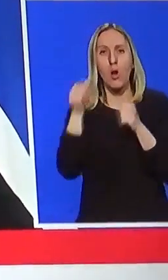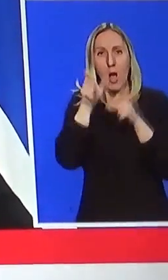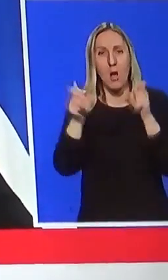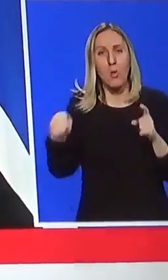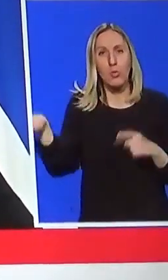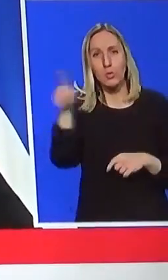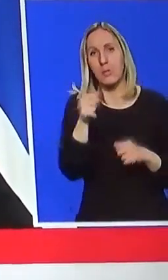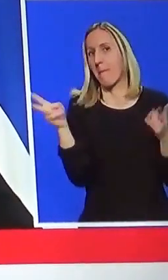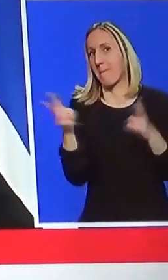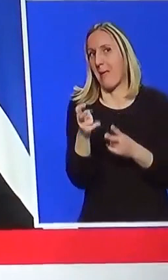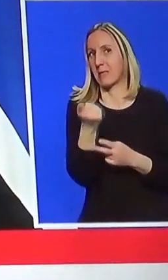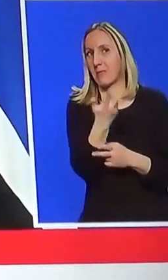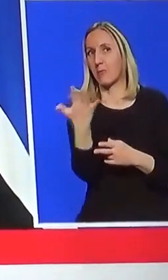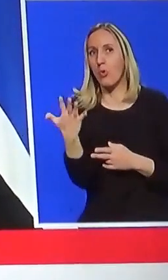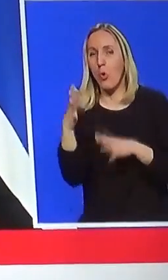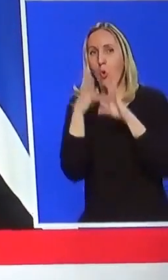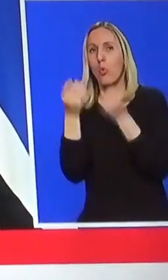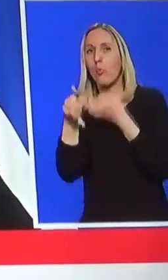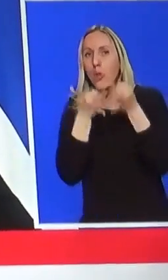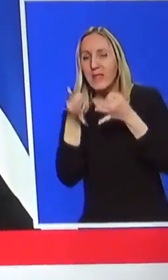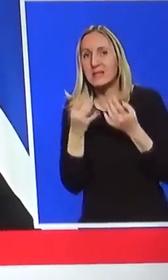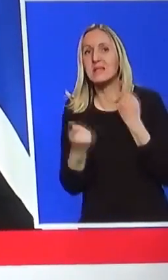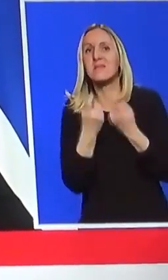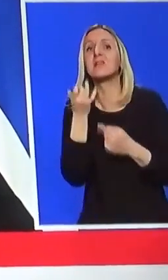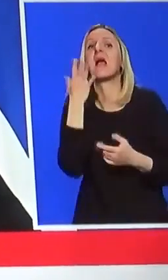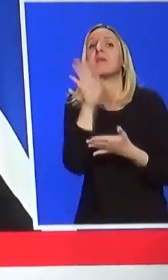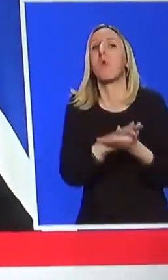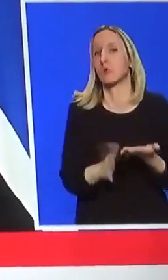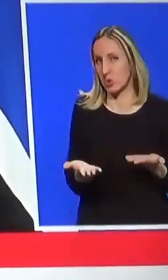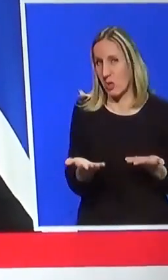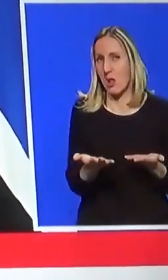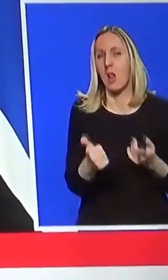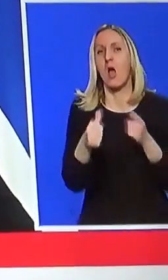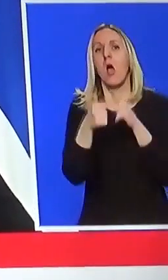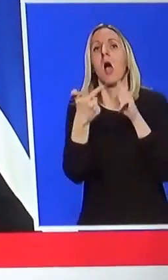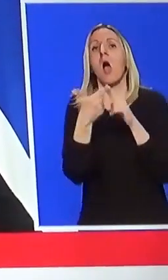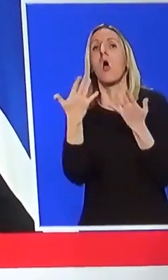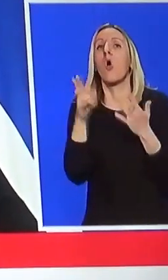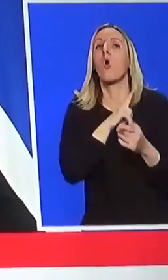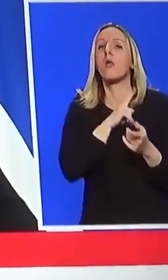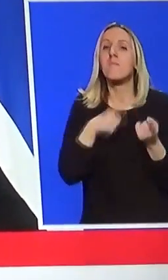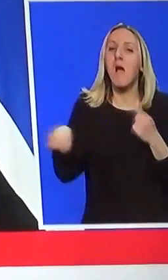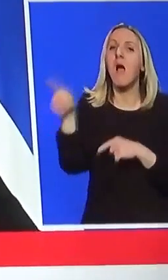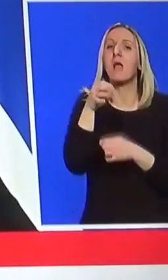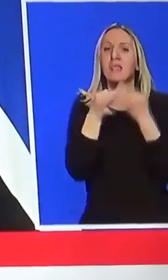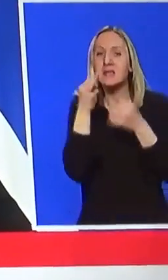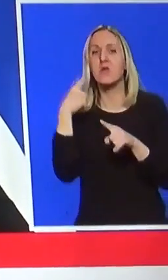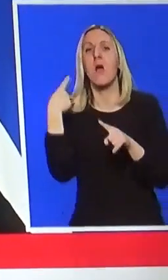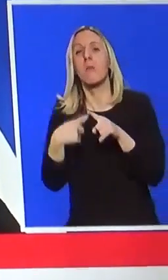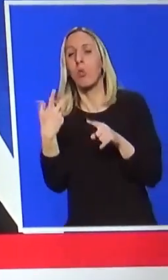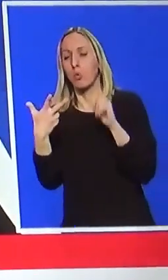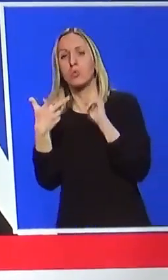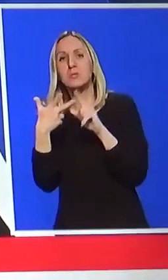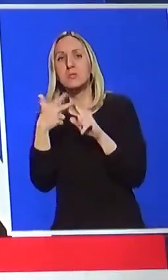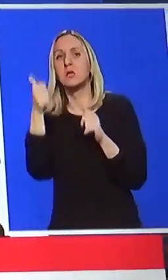sada manji broj ukupno testiranih. Također zavisi i od dostupnosti testova, ali i od indikacije. U nekim zemljama